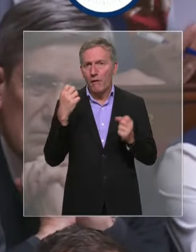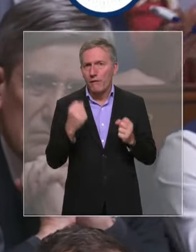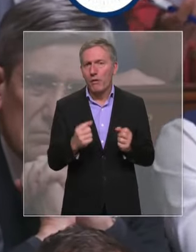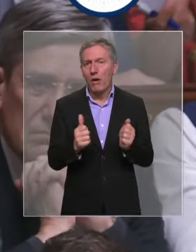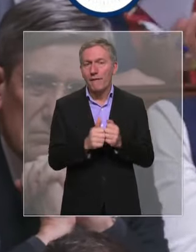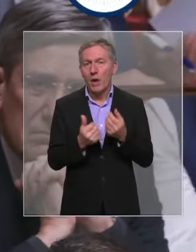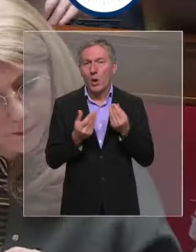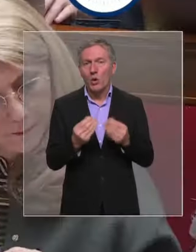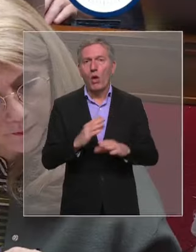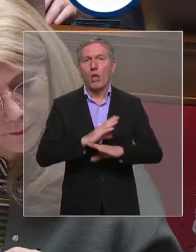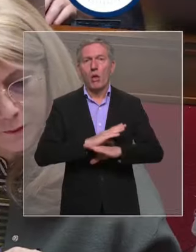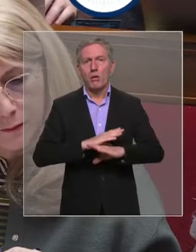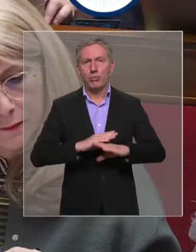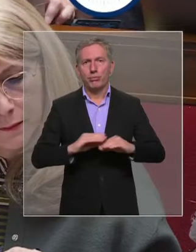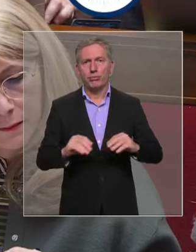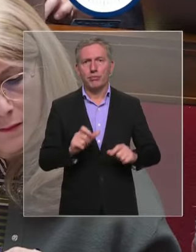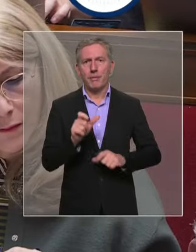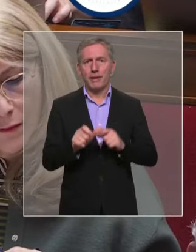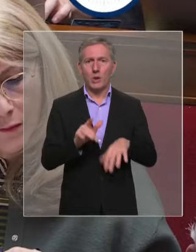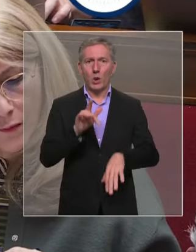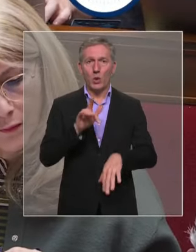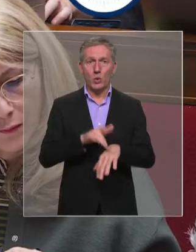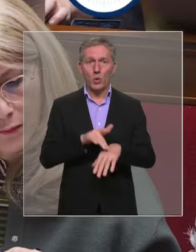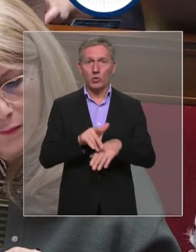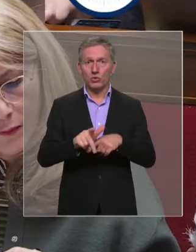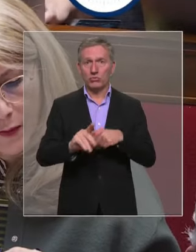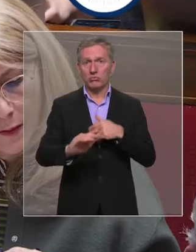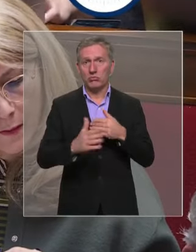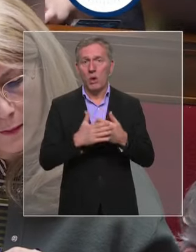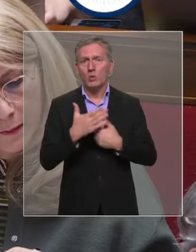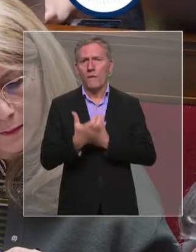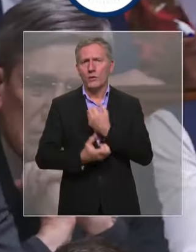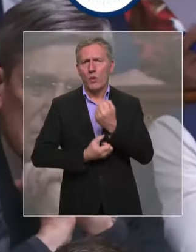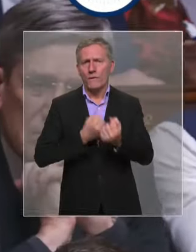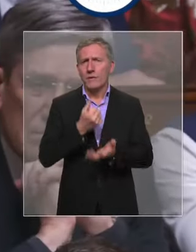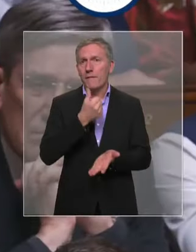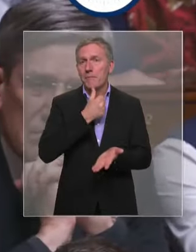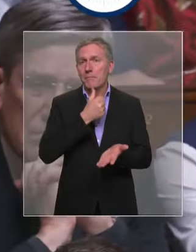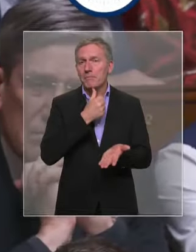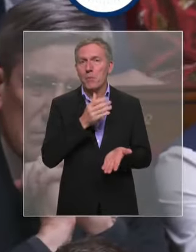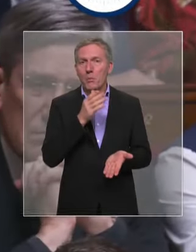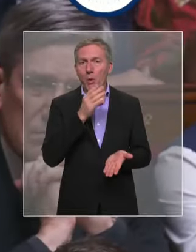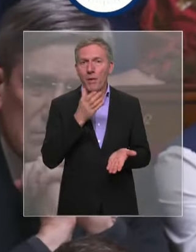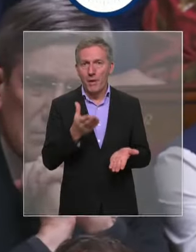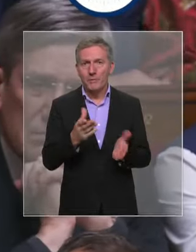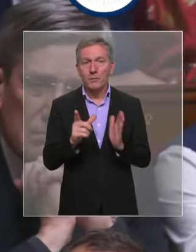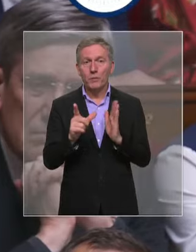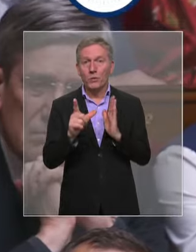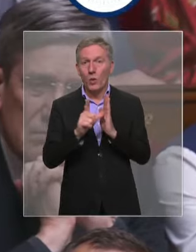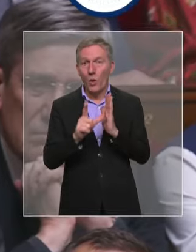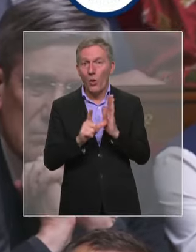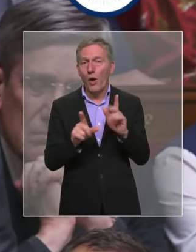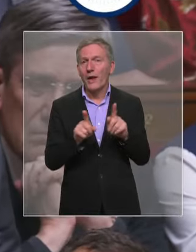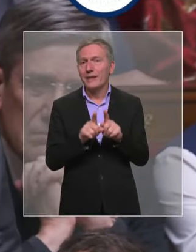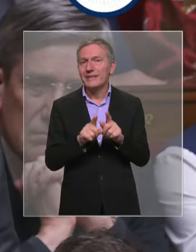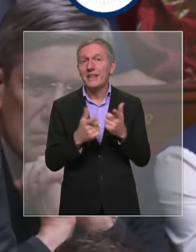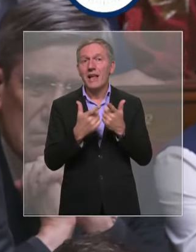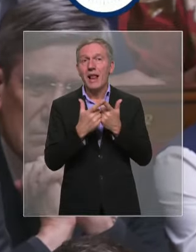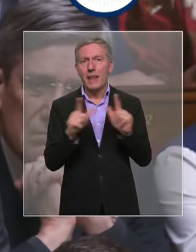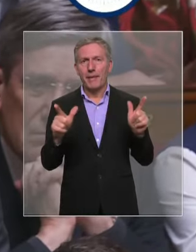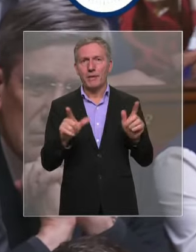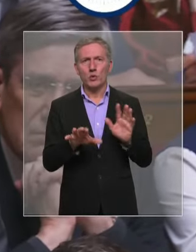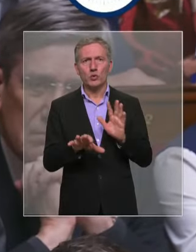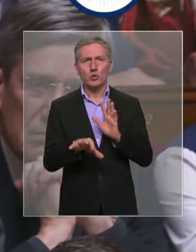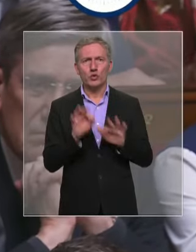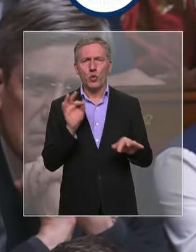porteuse d'apaisement pour ceux qui seront confrontés à des souffrances insupportables. Une loi aussi de liberté, la liberté de